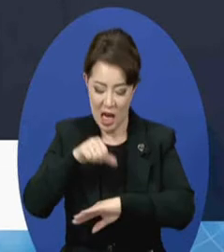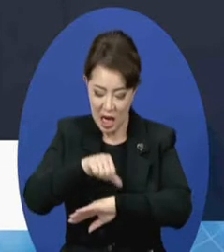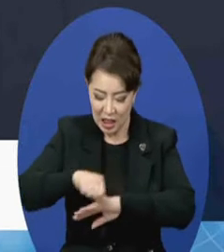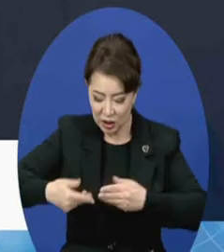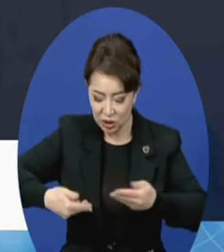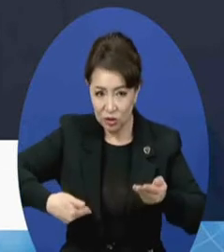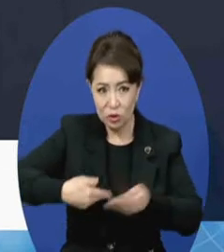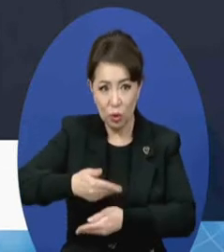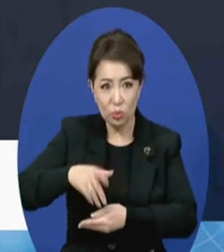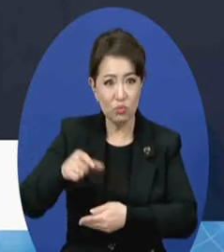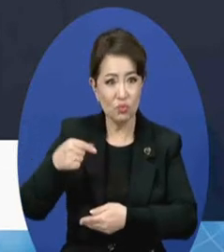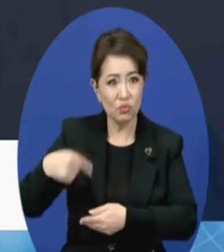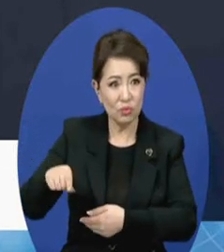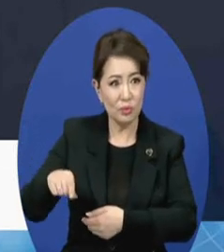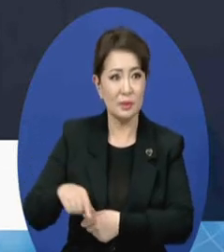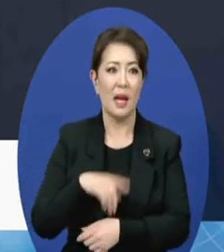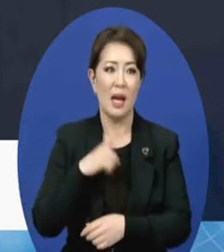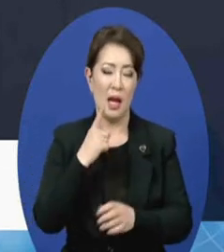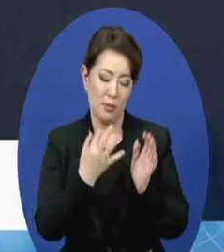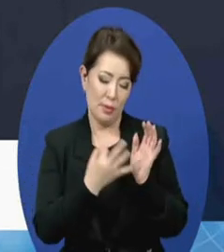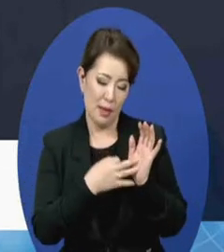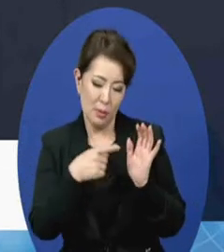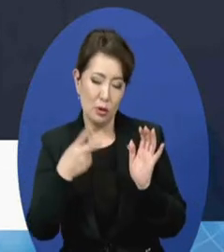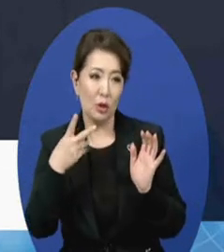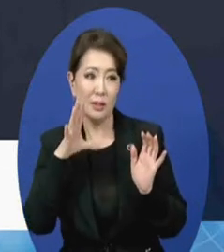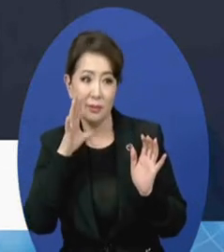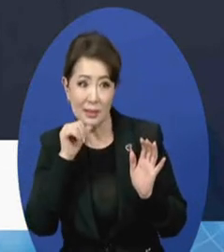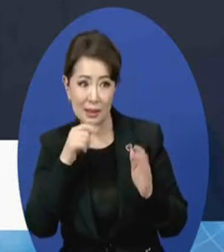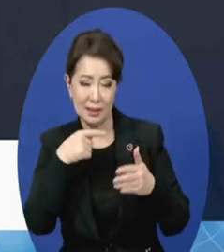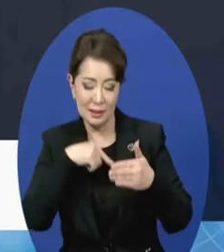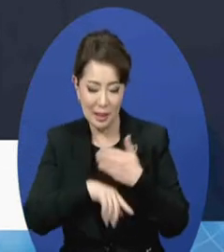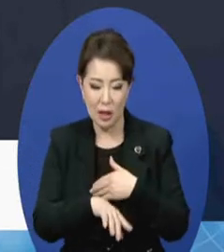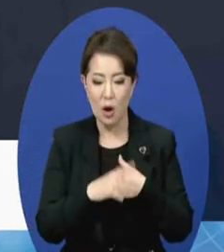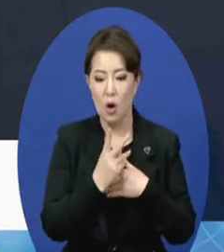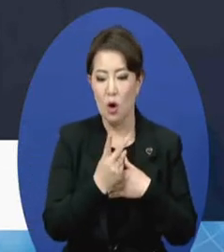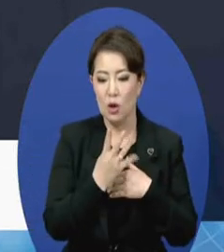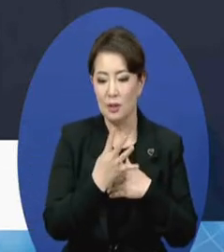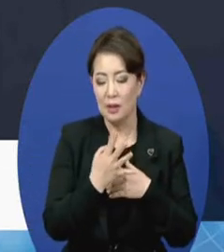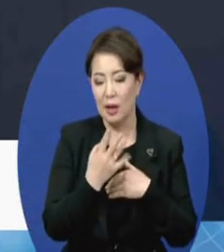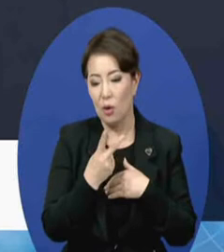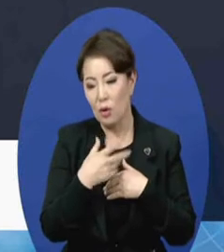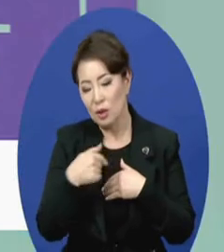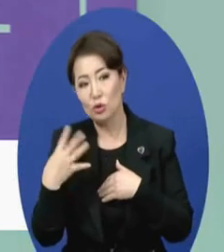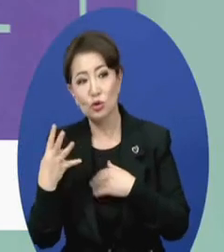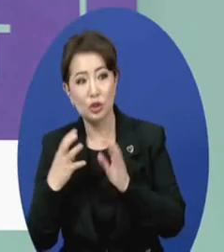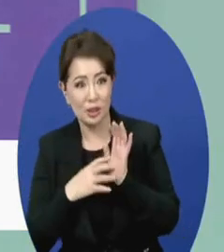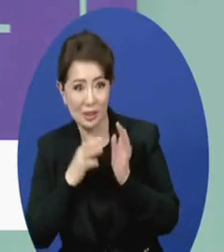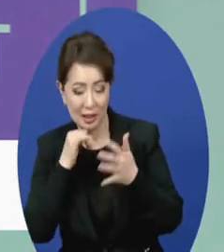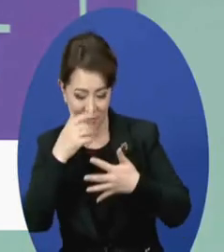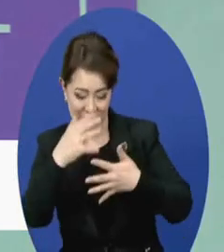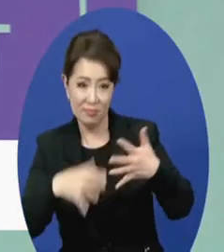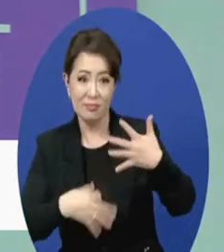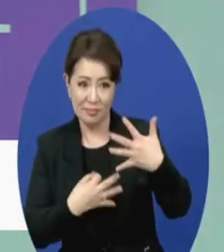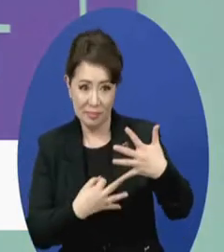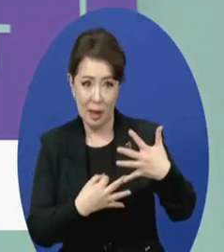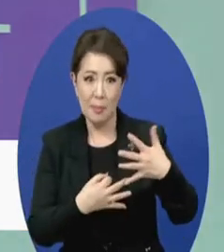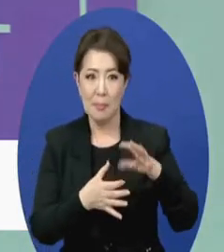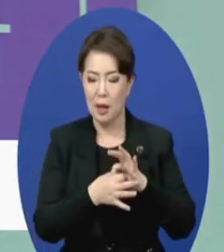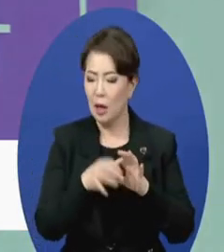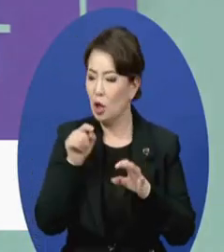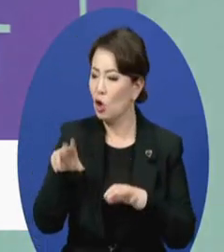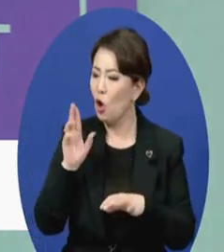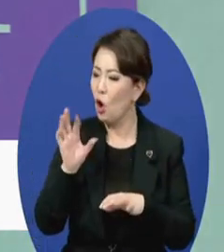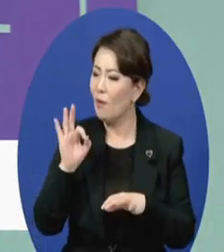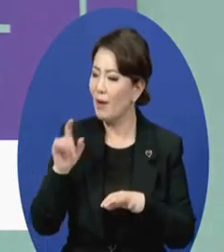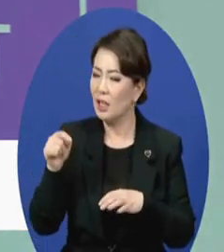иргэд, 18-25 насныхан, 25-49 насны иргэд тус тус багтаж байна. Энэ 7 хоногоос COVAX хөтөлбөрийн